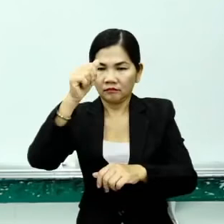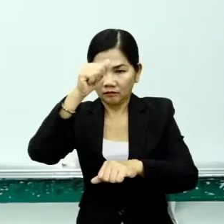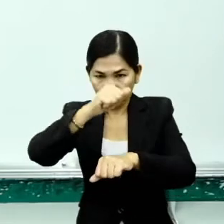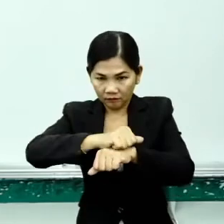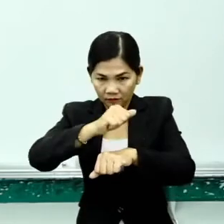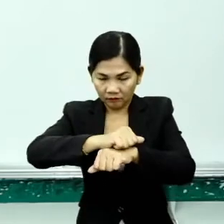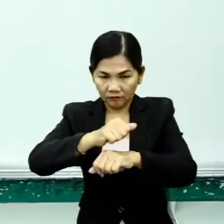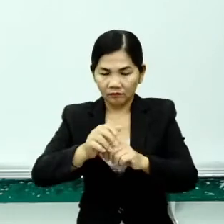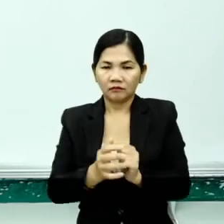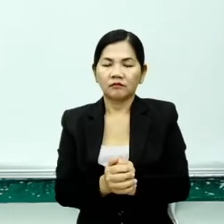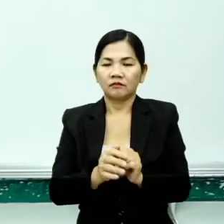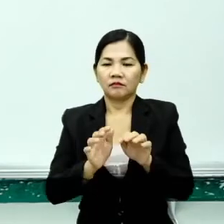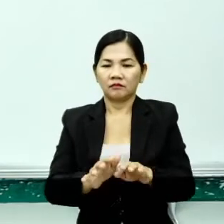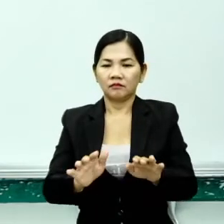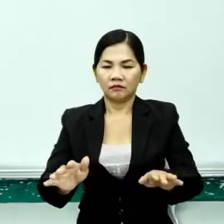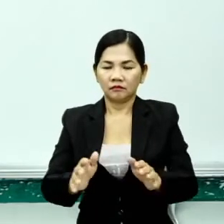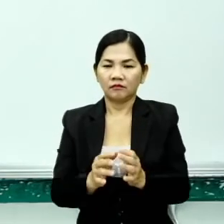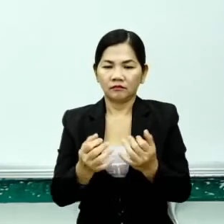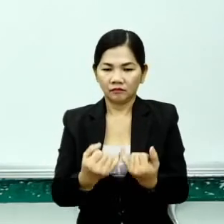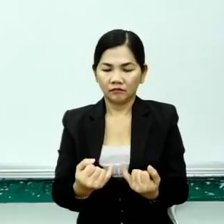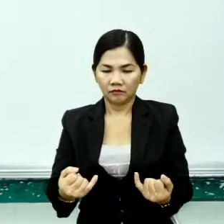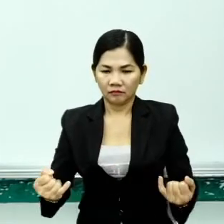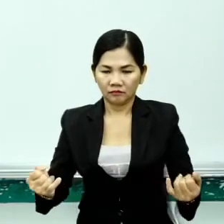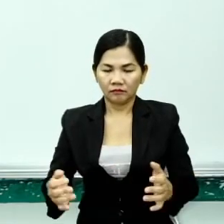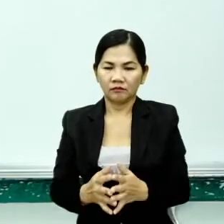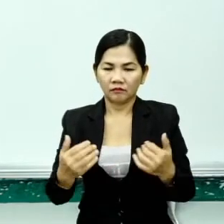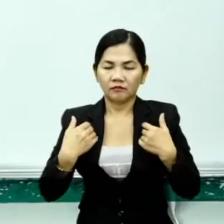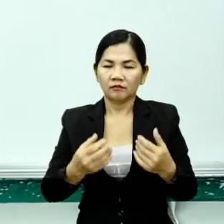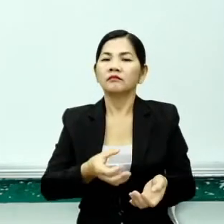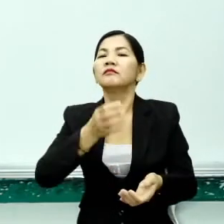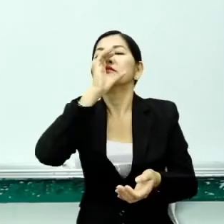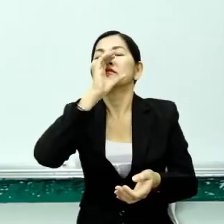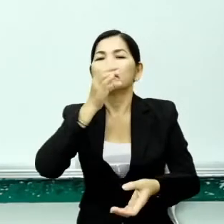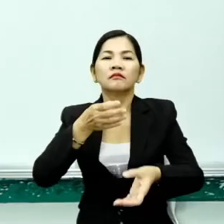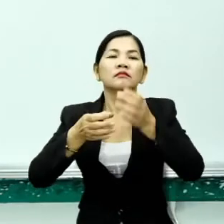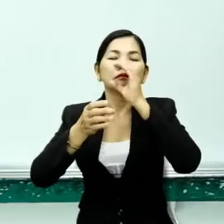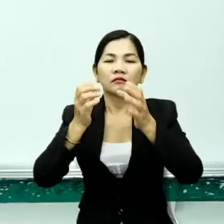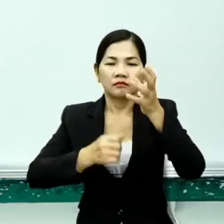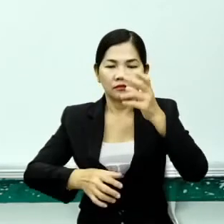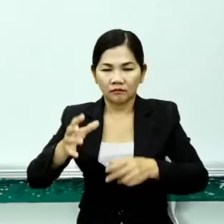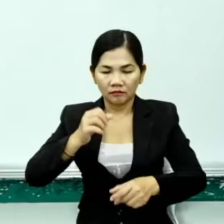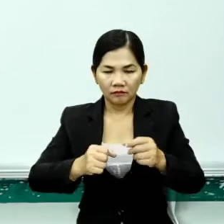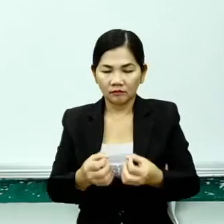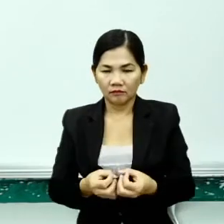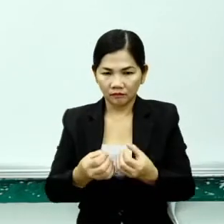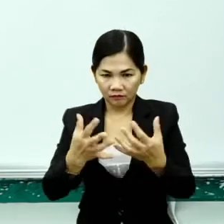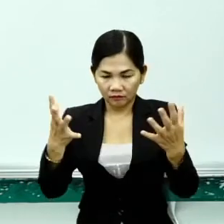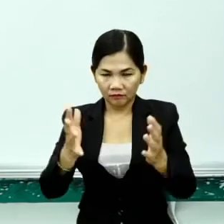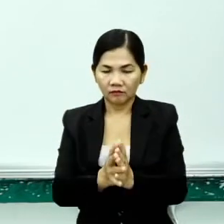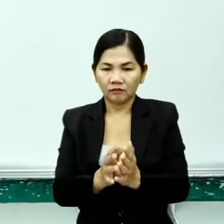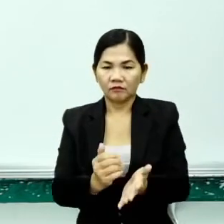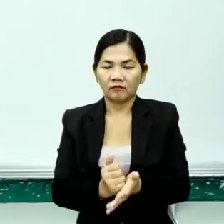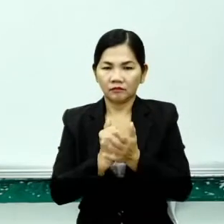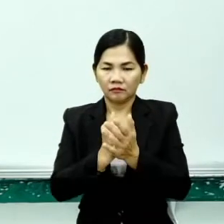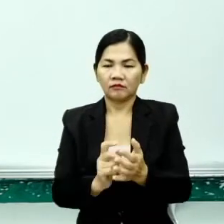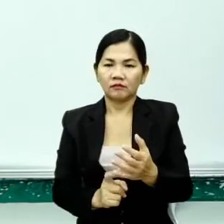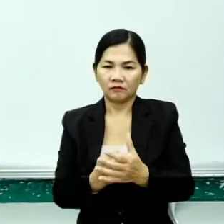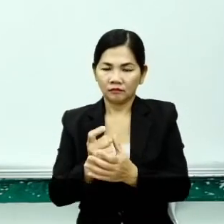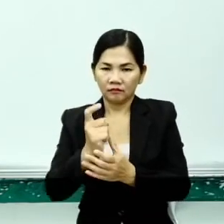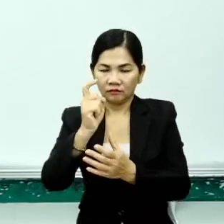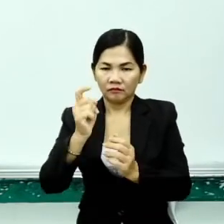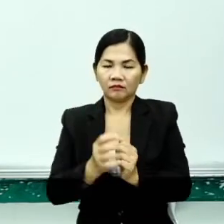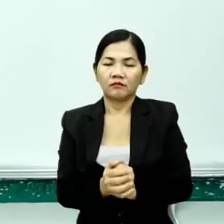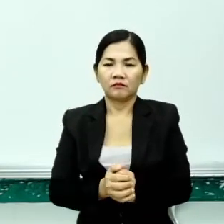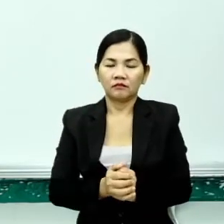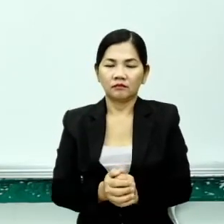dương chẳng con tật ăn nía con được mấy cô con cô tình nhắm cha tật đỏ cô cha ở bàn trà nè con nhé đầm bấy chùm nuôi đỏ ca lụt lo rồi bà